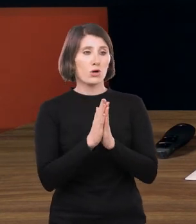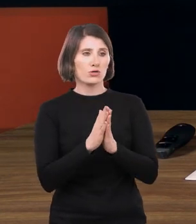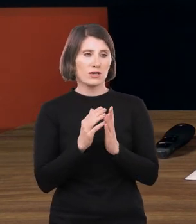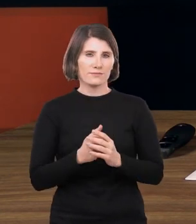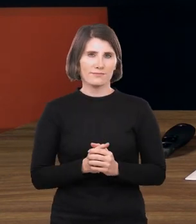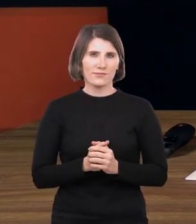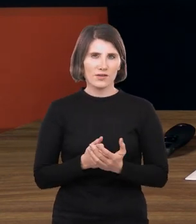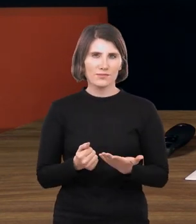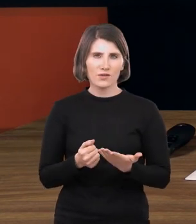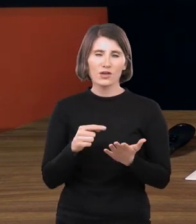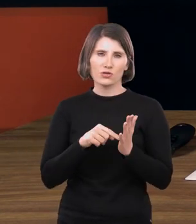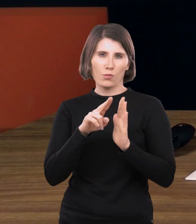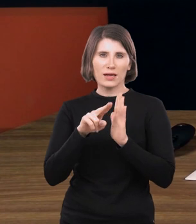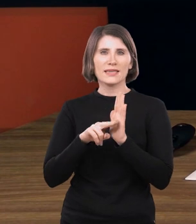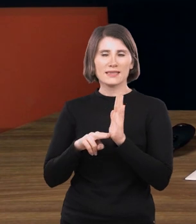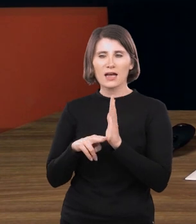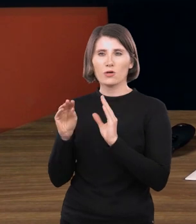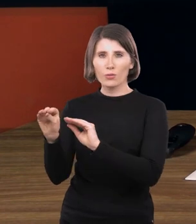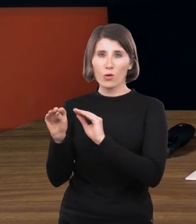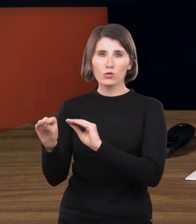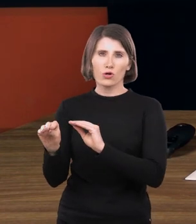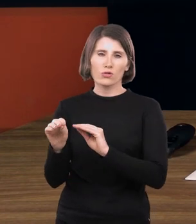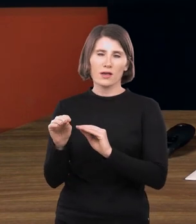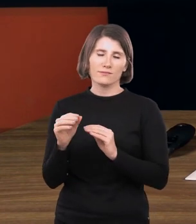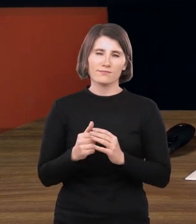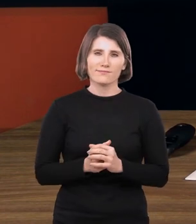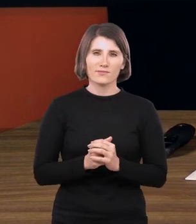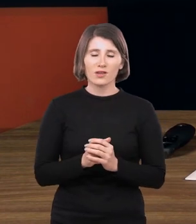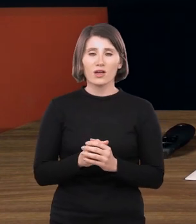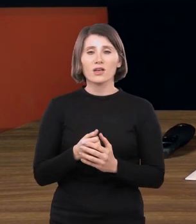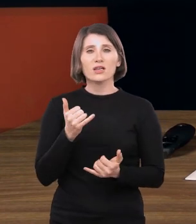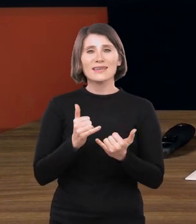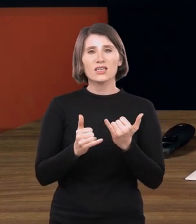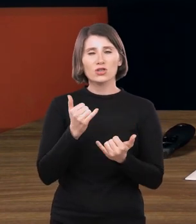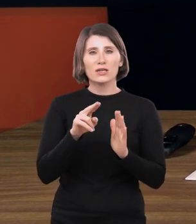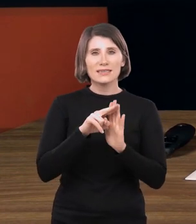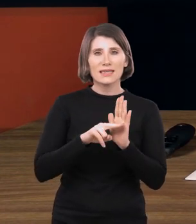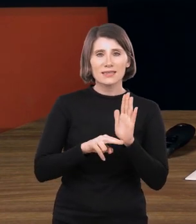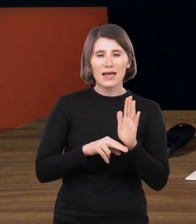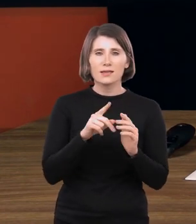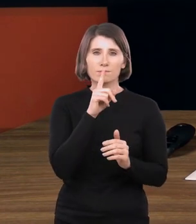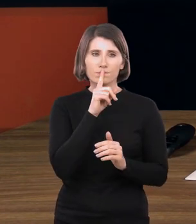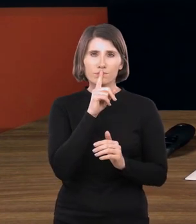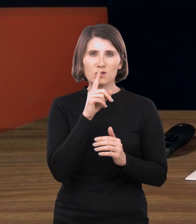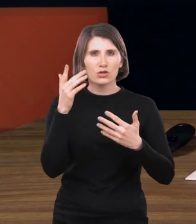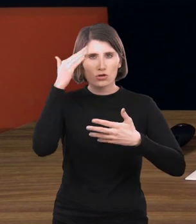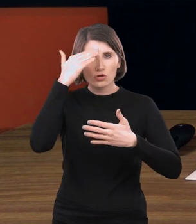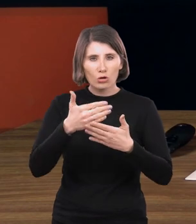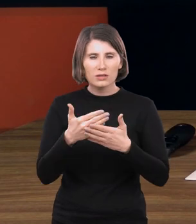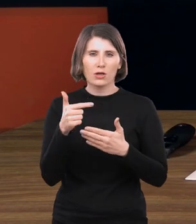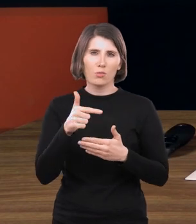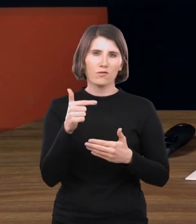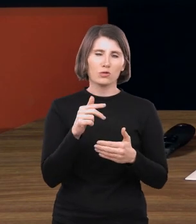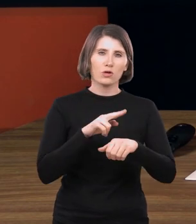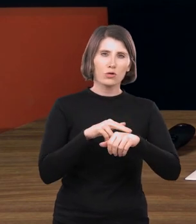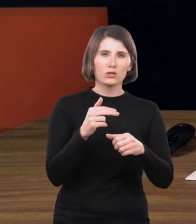zasadę został nauczony. Jeśli zasada ciszy nocnej obowiązuje od